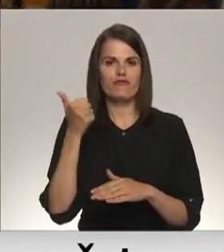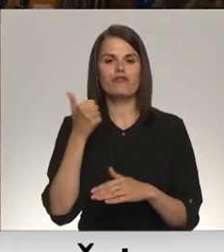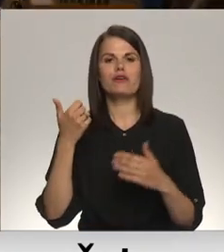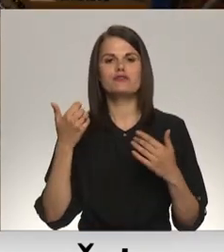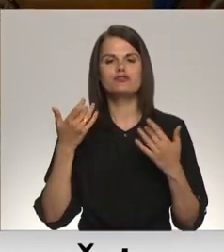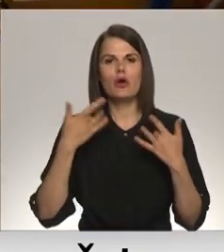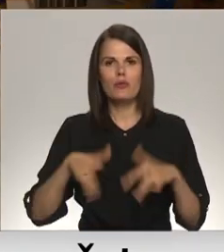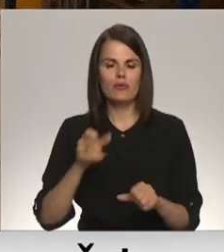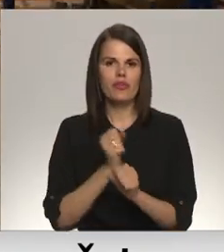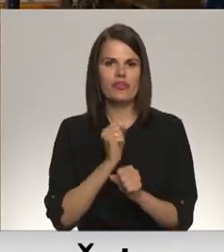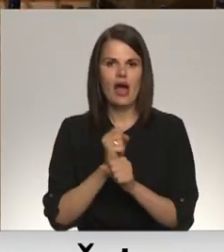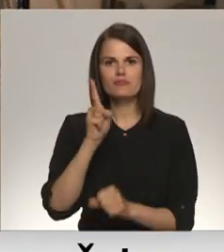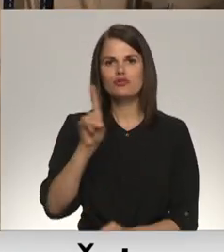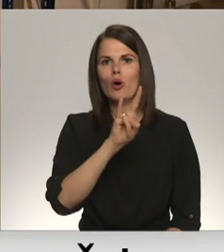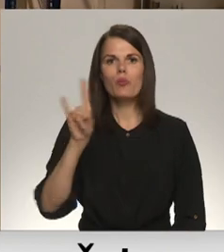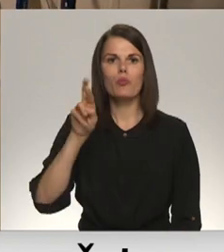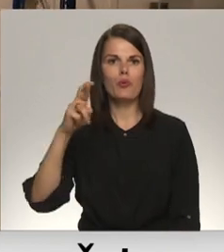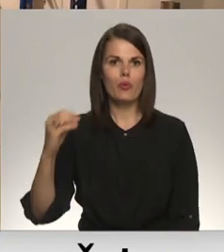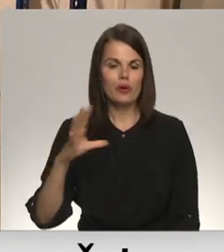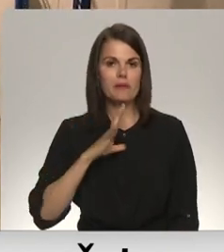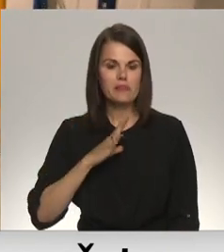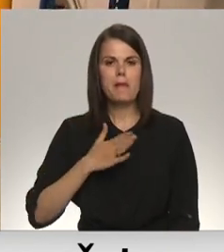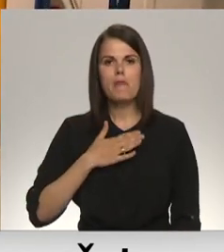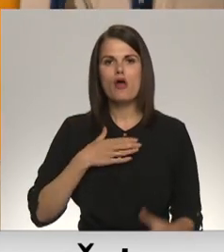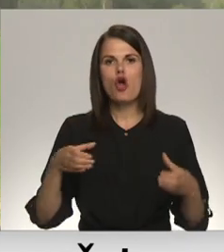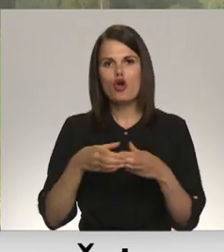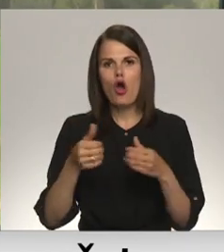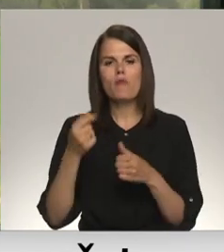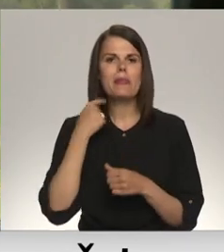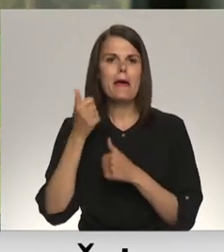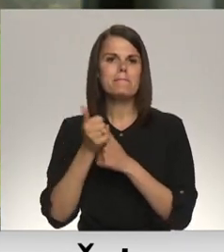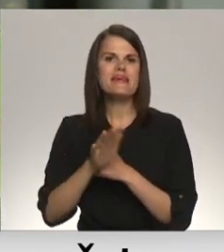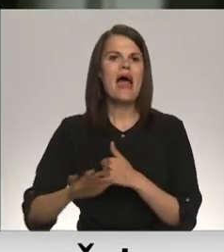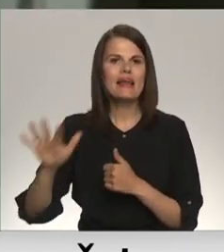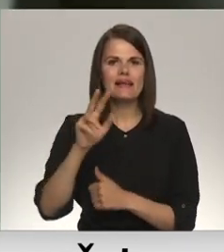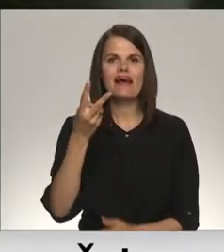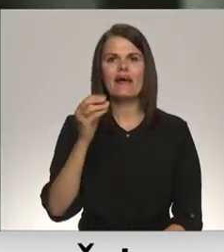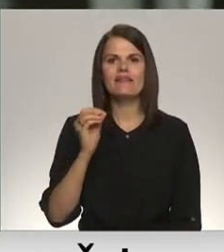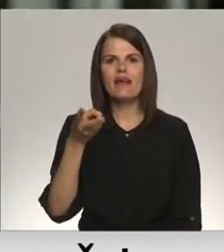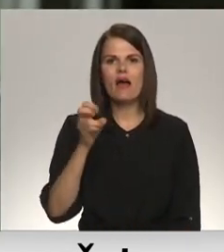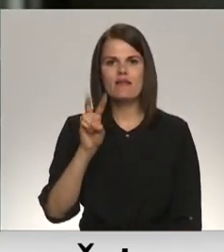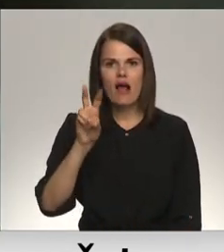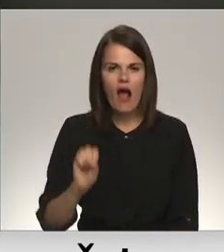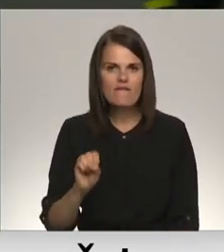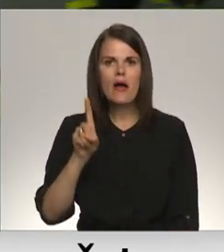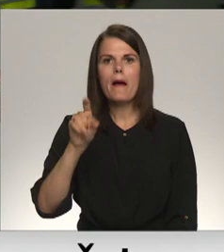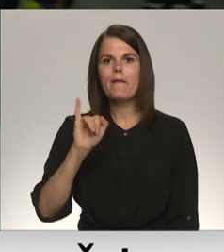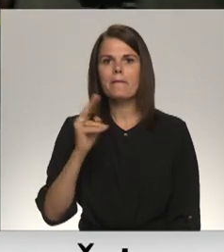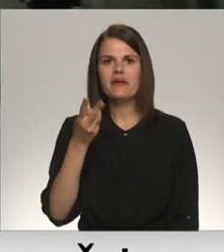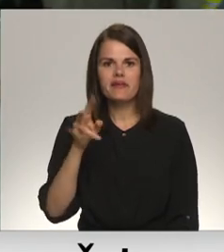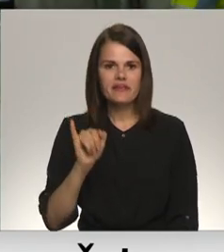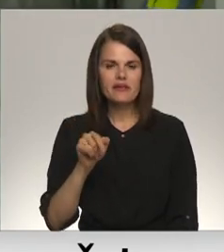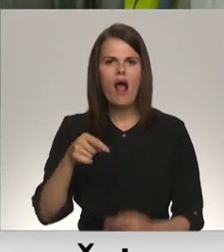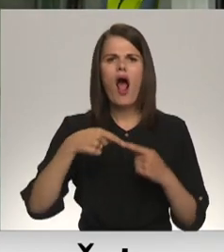uzņēmumā Pūrē. Komanda man ir pamatā no Pierīgas, Čekava, Piņķi. Jā. Tā kā